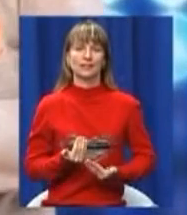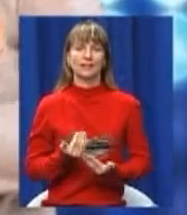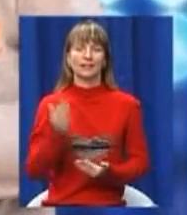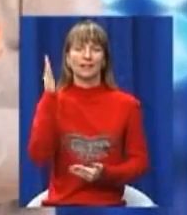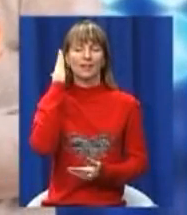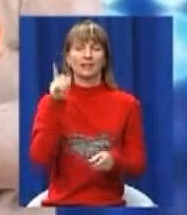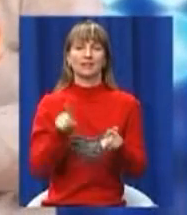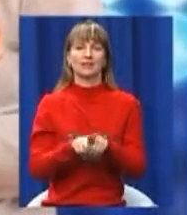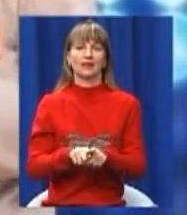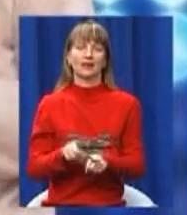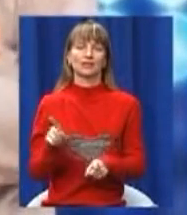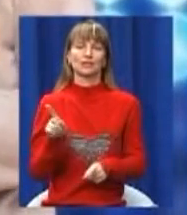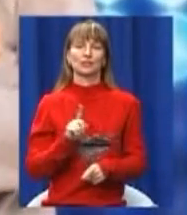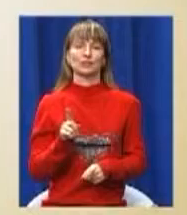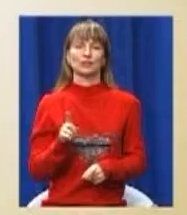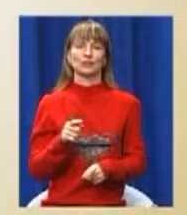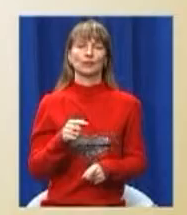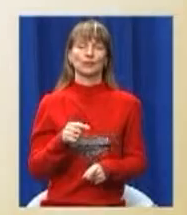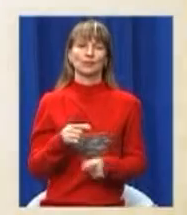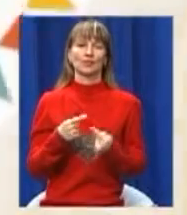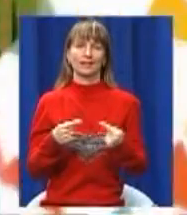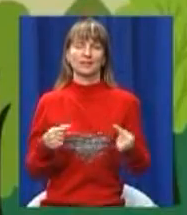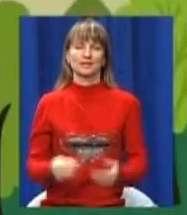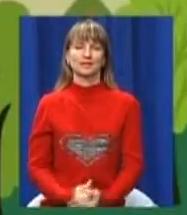так, что не убился.